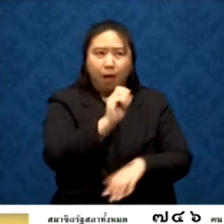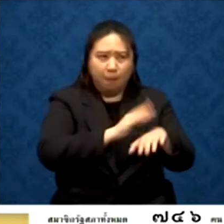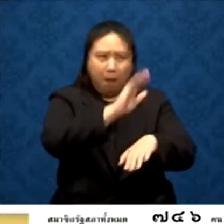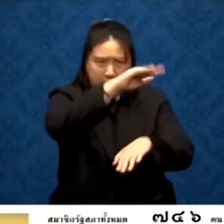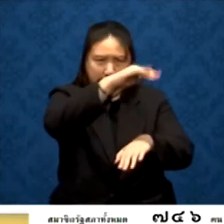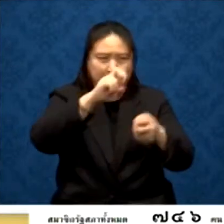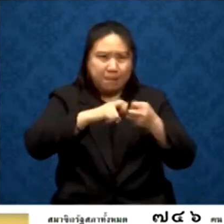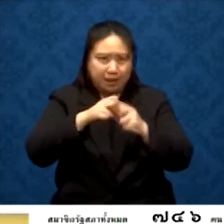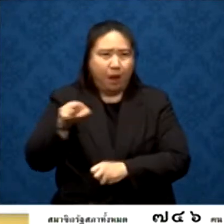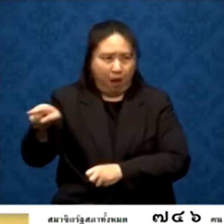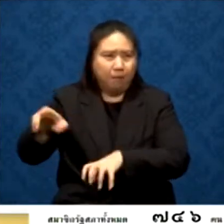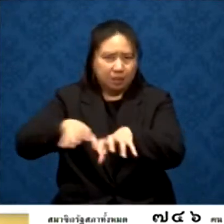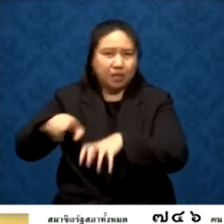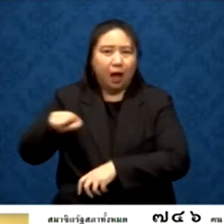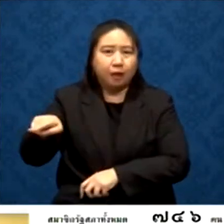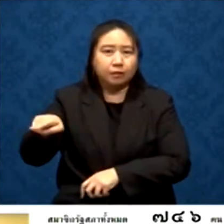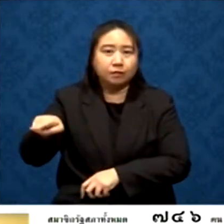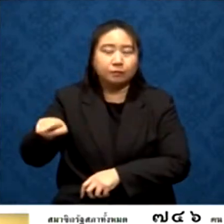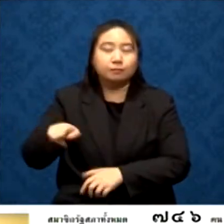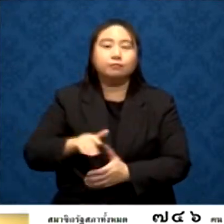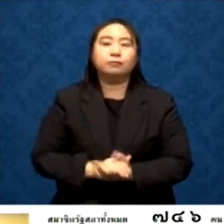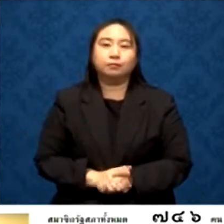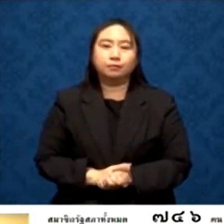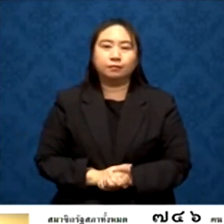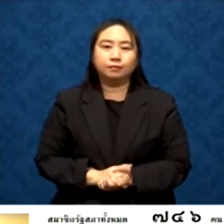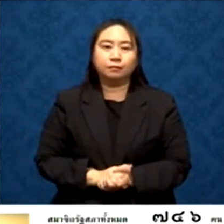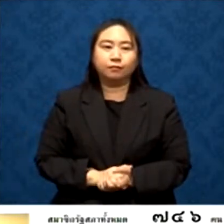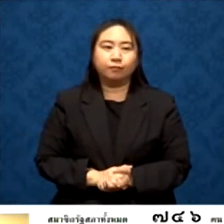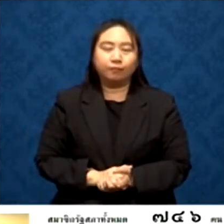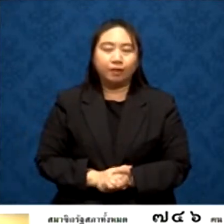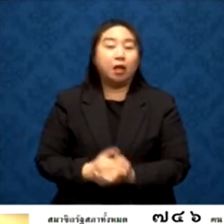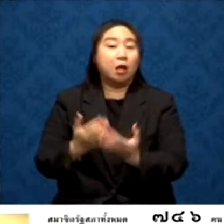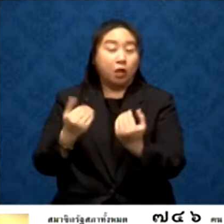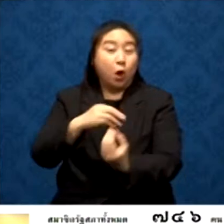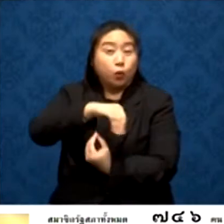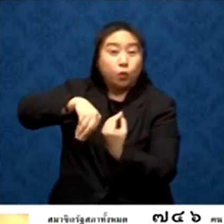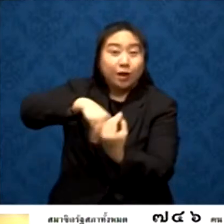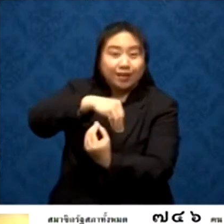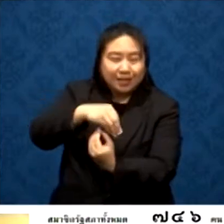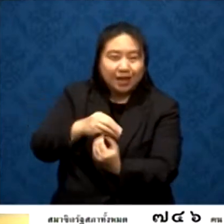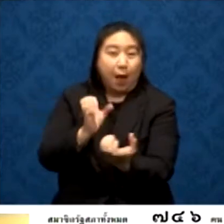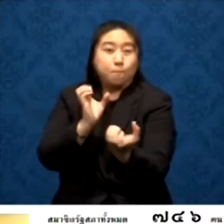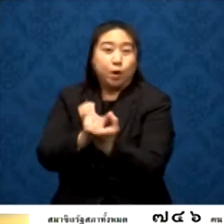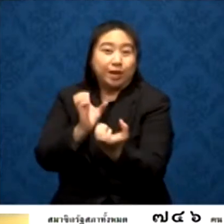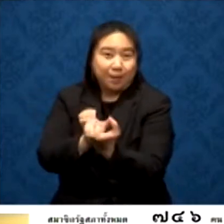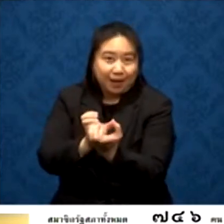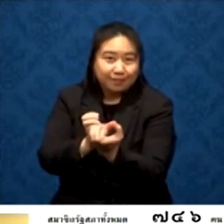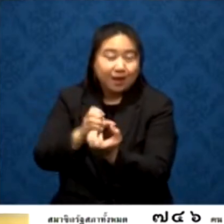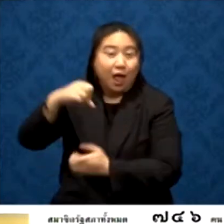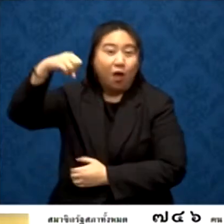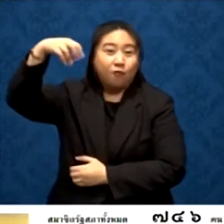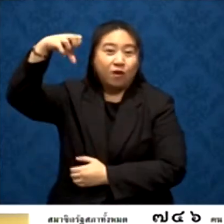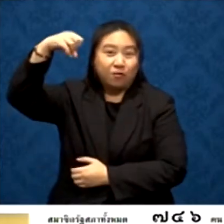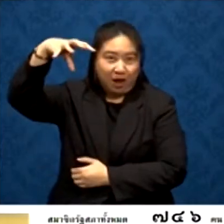หาให้มาถึงจุดนี้ธุรกิจบ่อนการพนันและไฟฟ้ามีความเกี่ยวข้องอย่าง